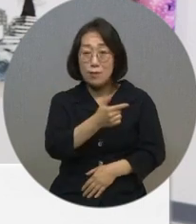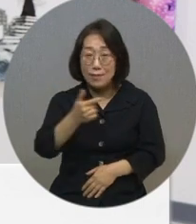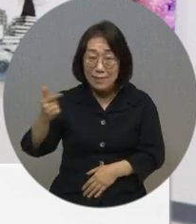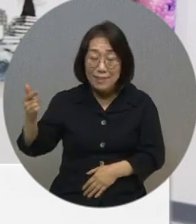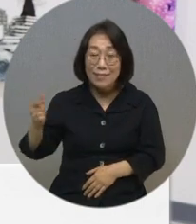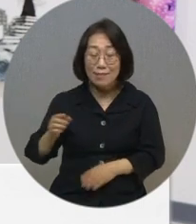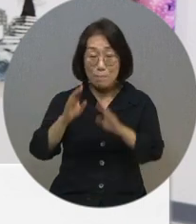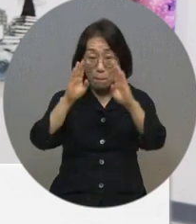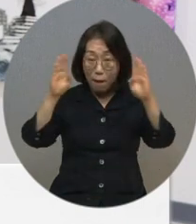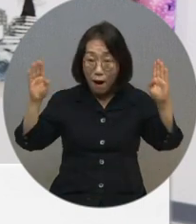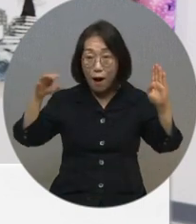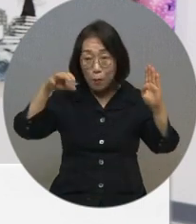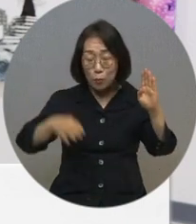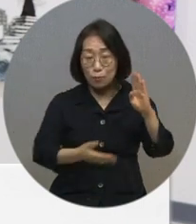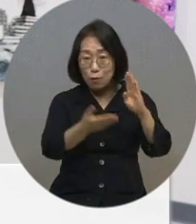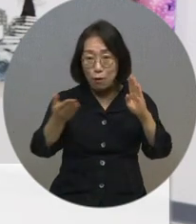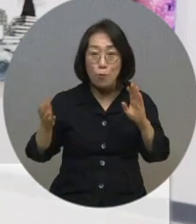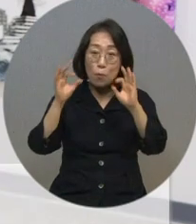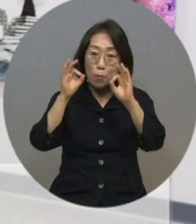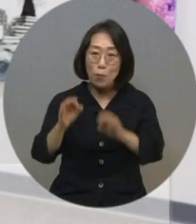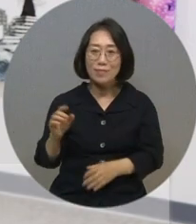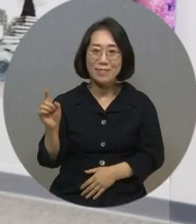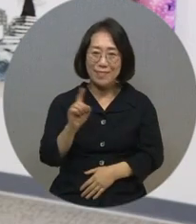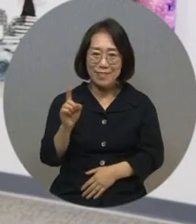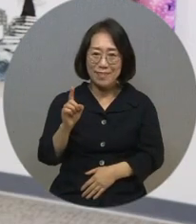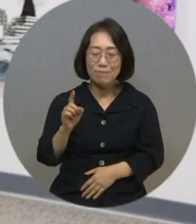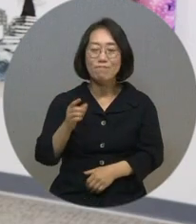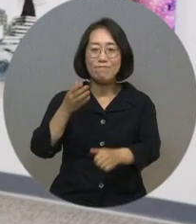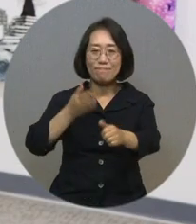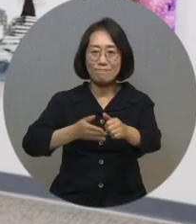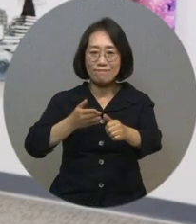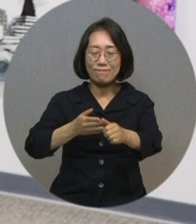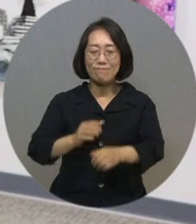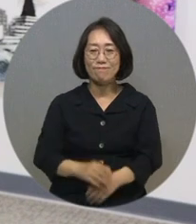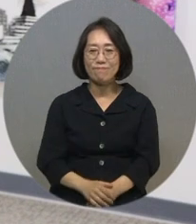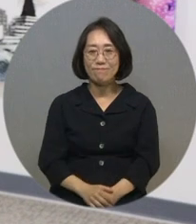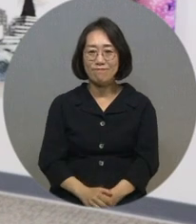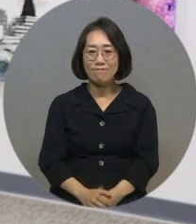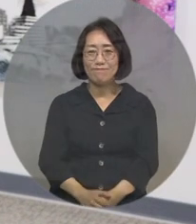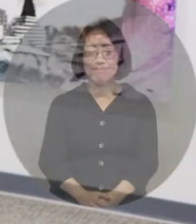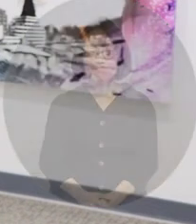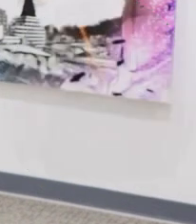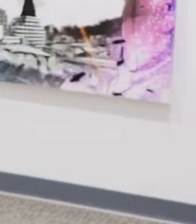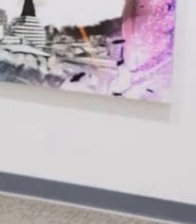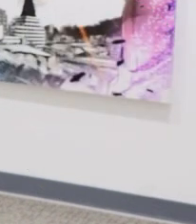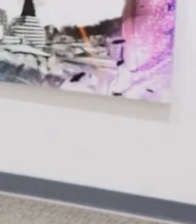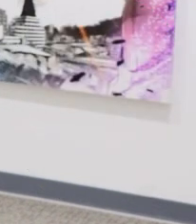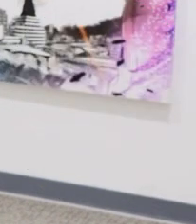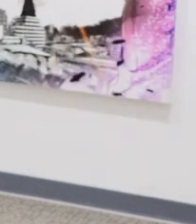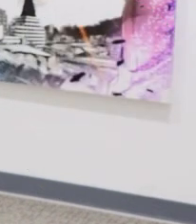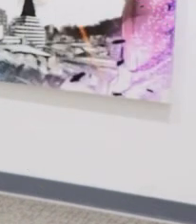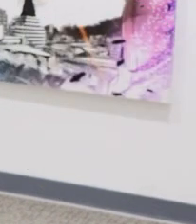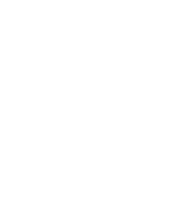웹툰의 세계에 함께 빠져보시는 건 어떨까요? 복지TV 뉴스 김서연입니다.